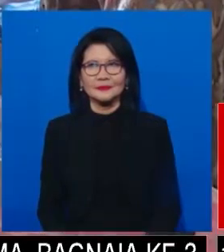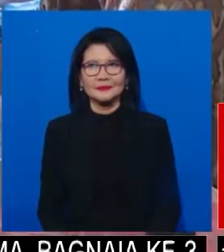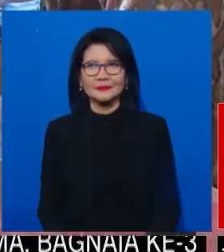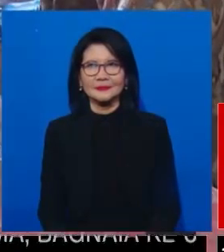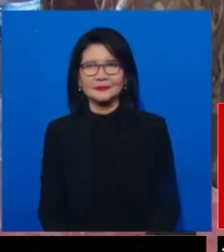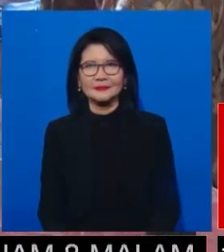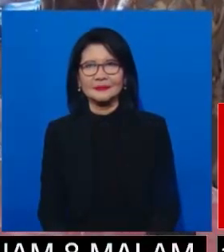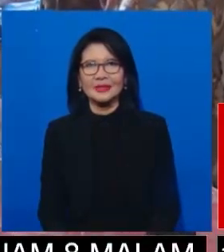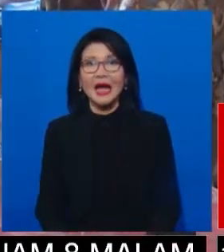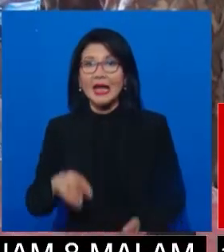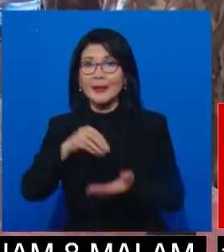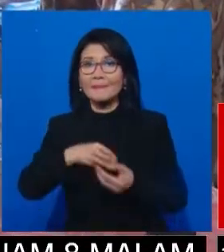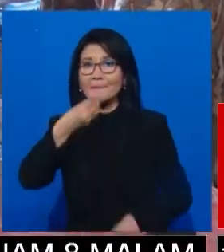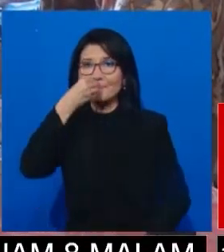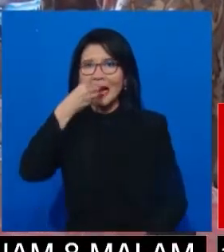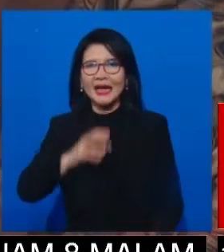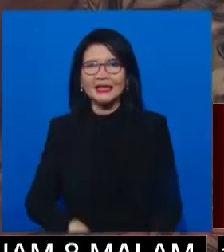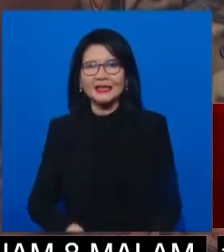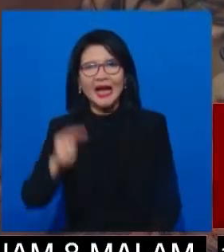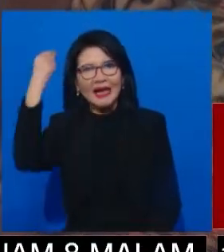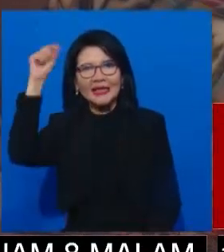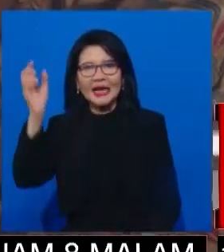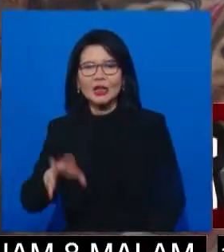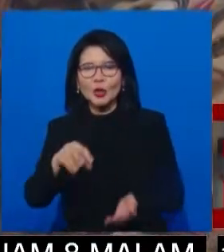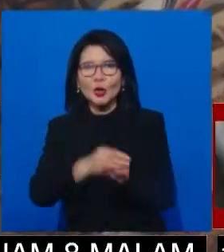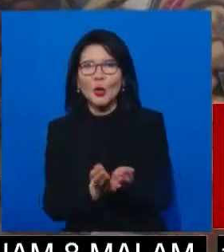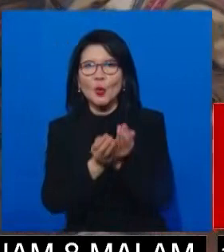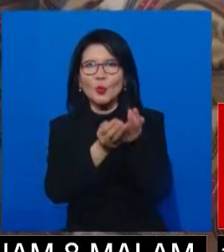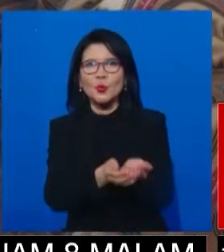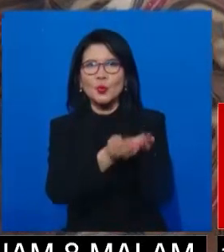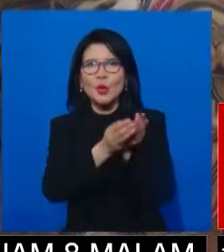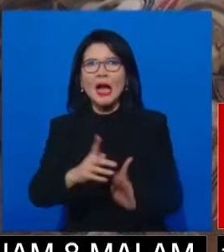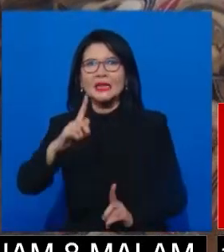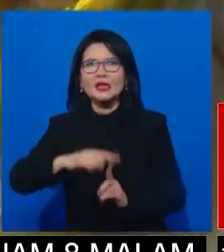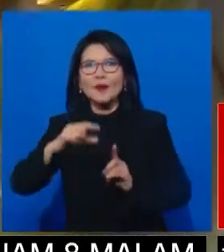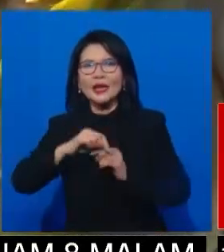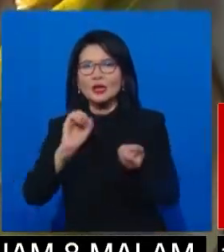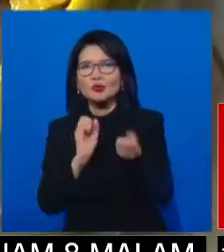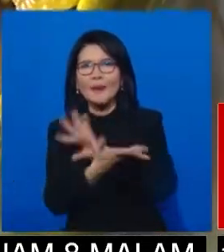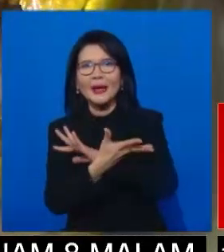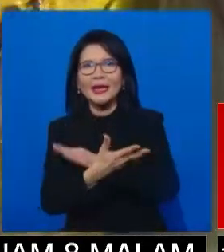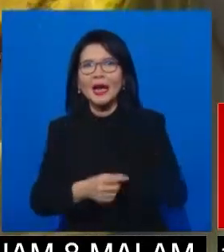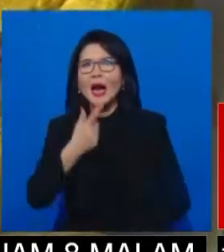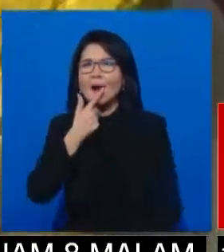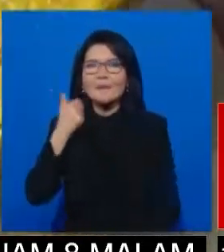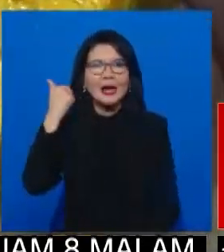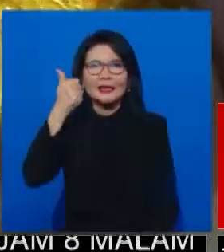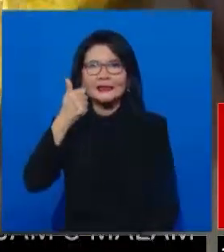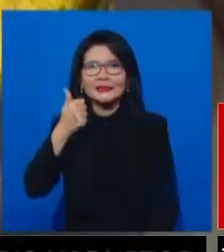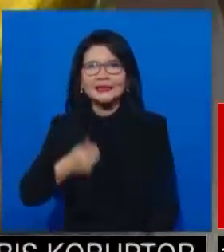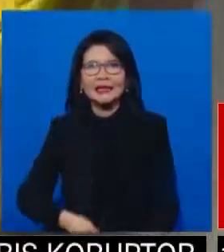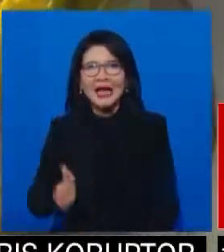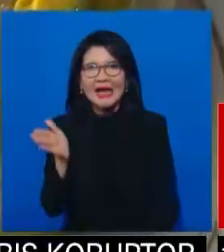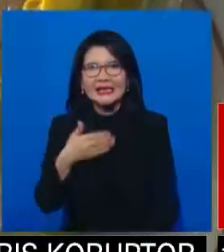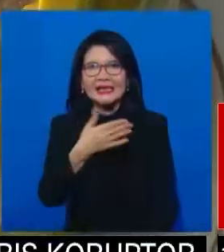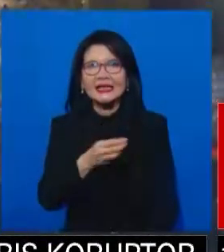Ya, kantin ini berada di dalam kawasan Kesyah Bandaran Utama Tanjung Perak, Surabaya. Menu unggulannya adalah olahan ikan mubara.